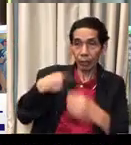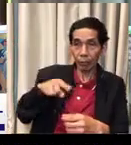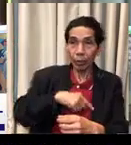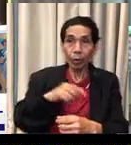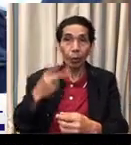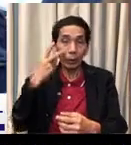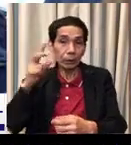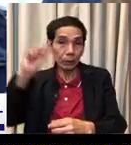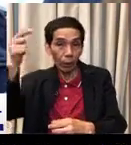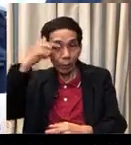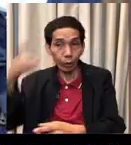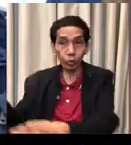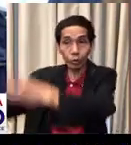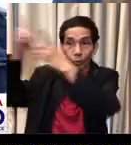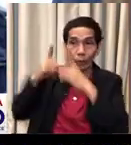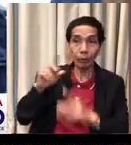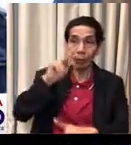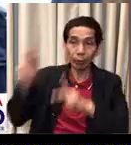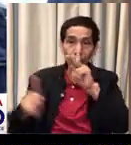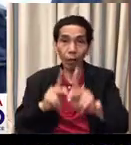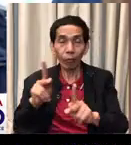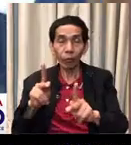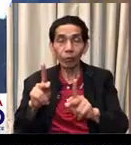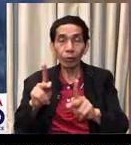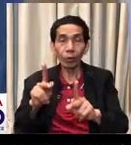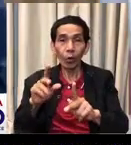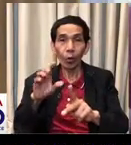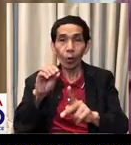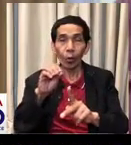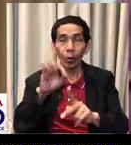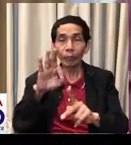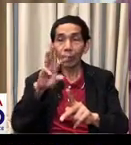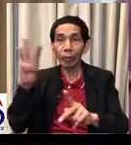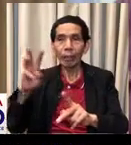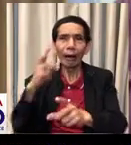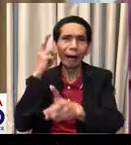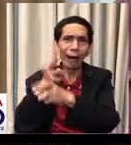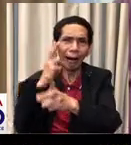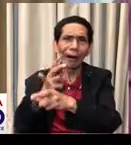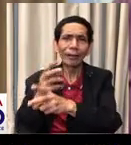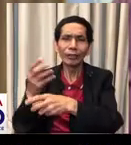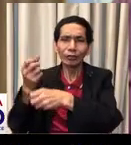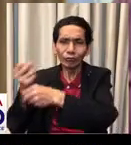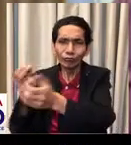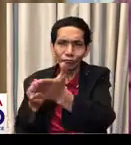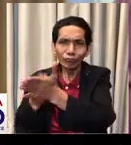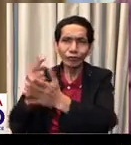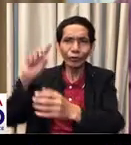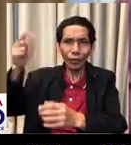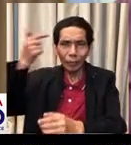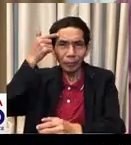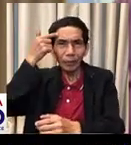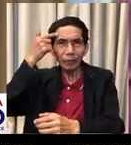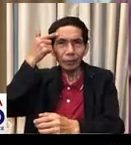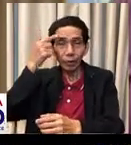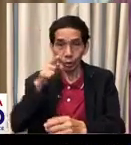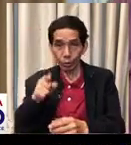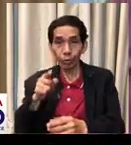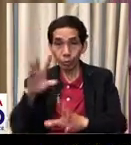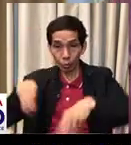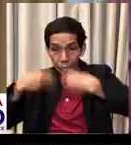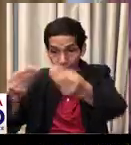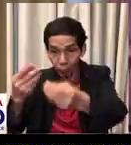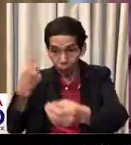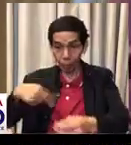ang gobyerno nagdodonate taong bayan. Inihirap na hirap pagkatiwalaan ng taong bayan ng gobyerno eh. Pero kayo, binibigay